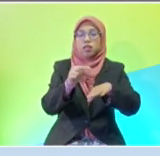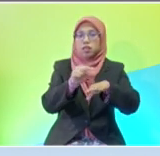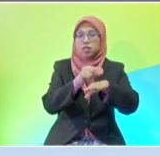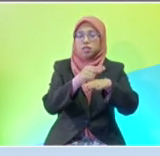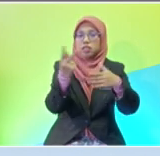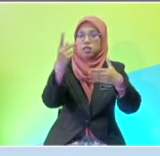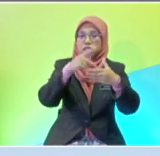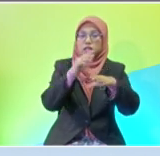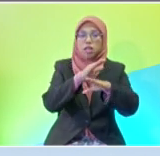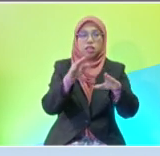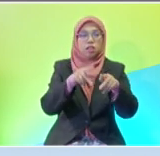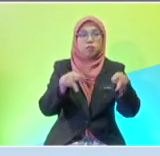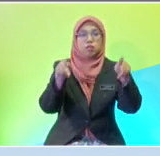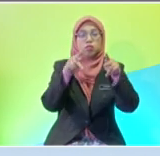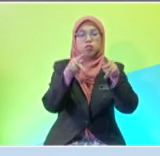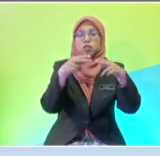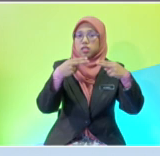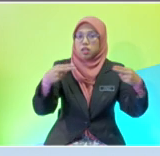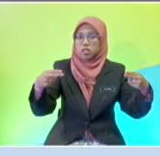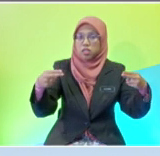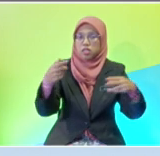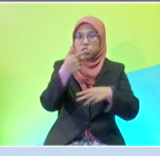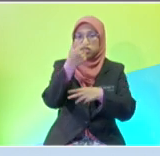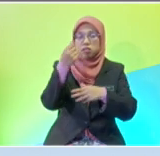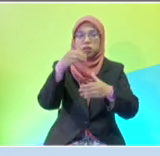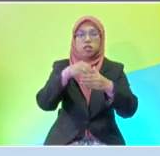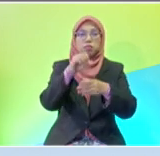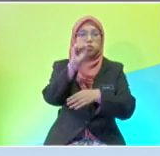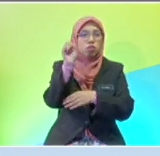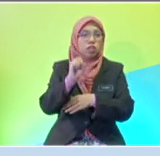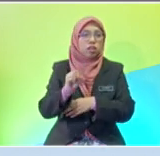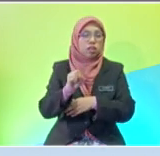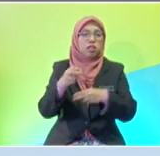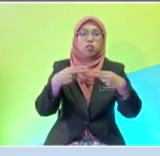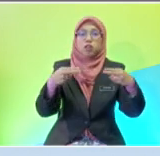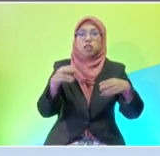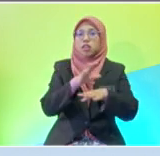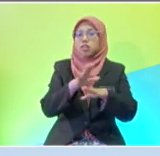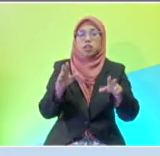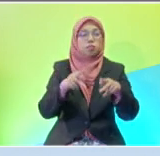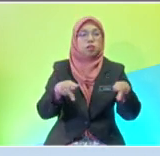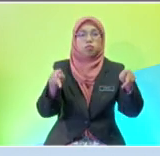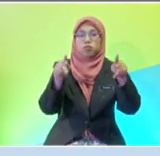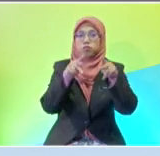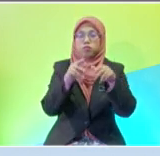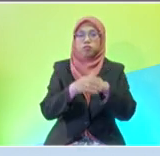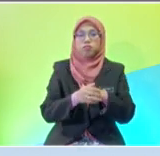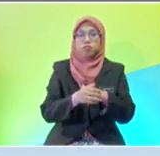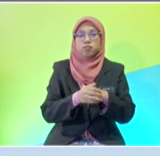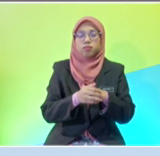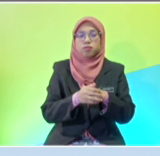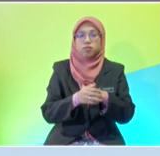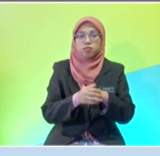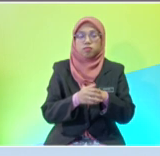tidak perlu keterangan dalam soal yang tadi tidak sebut keterangan tidak diperlukan ataupun abaikan keterangan kalau